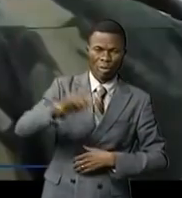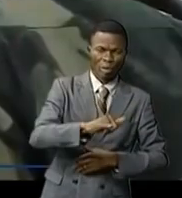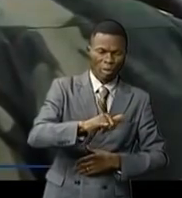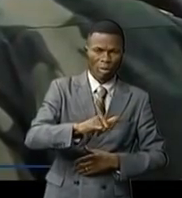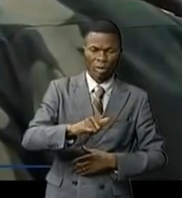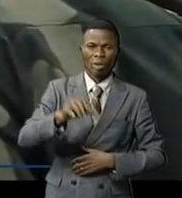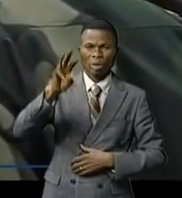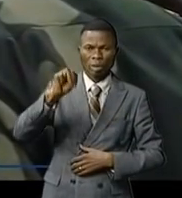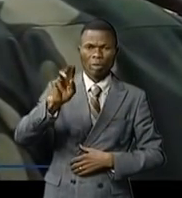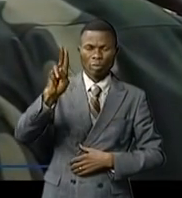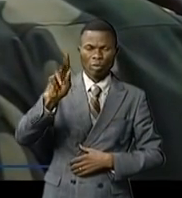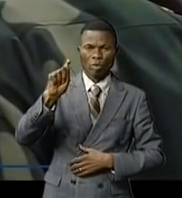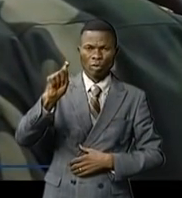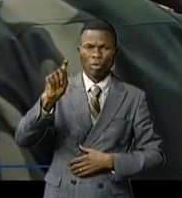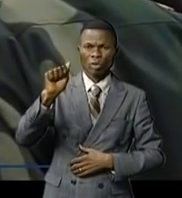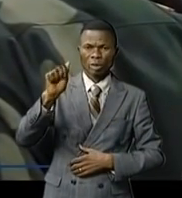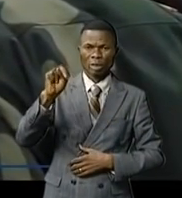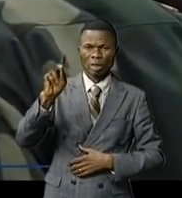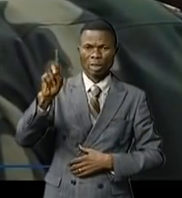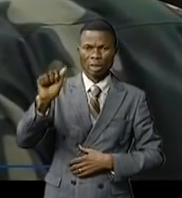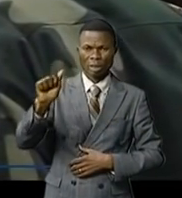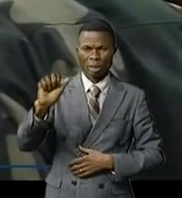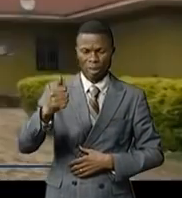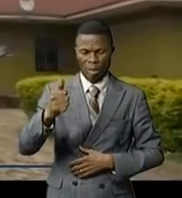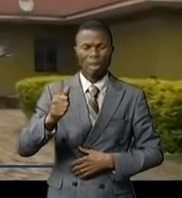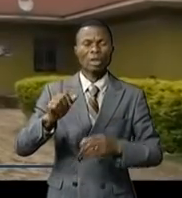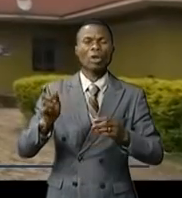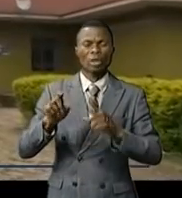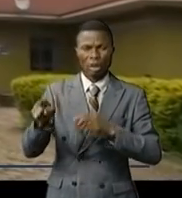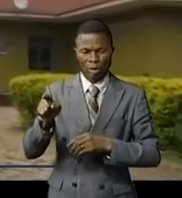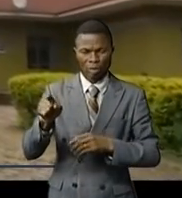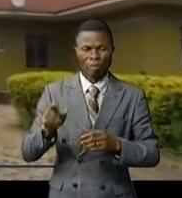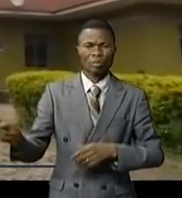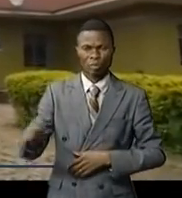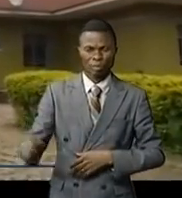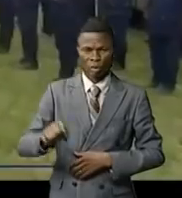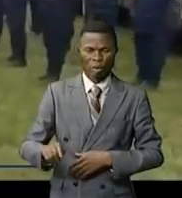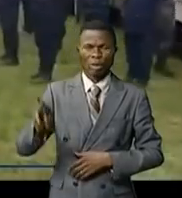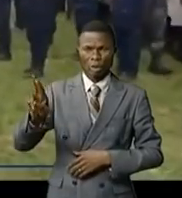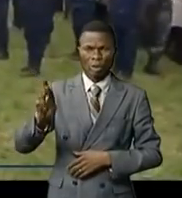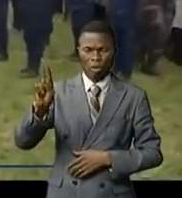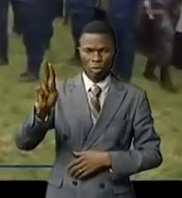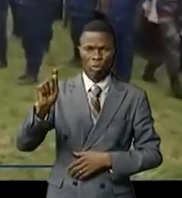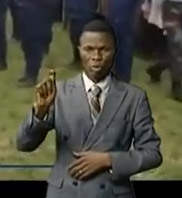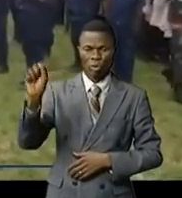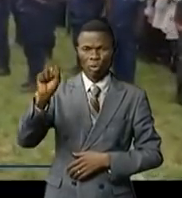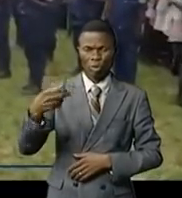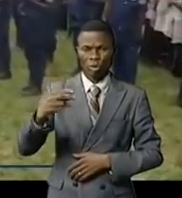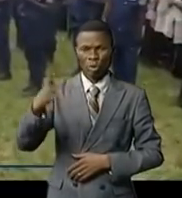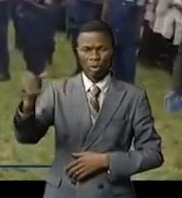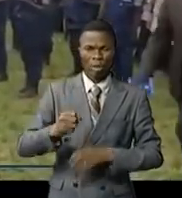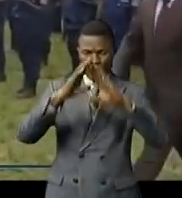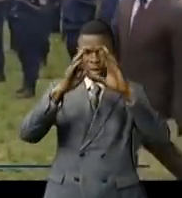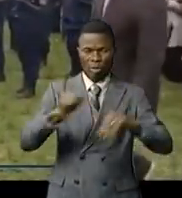Mutanda, chef-lieu du groupement Mutanda. Dans la chefferie de Bwito, nous sommes en territoire de Rutshuru. Objectif, réceptionner le